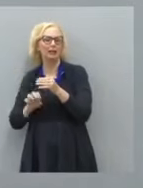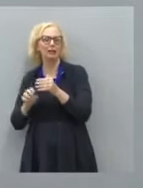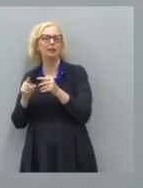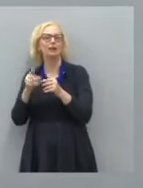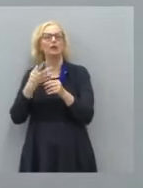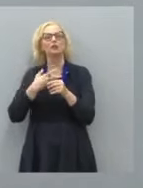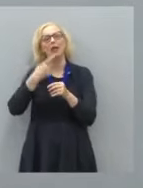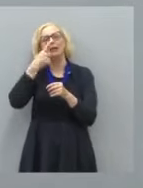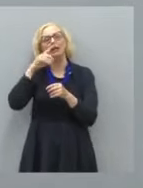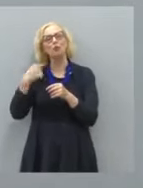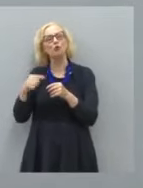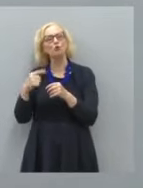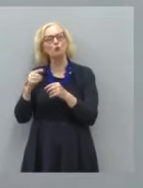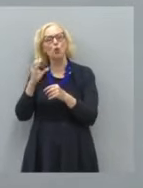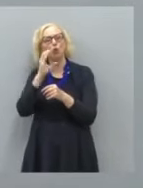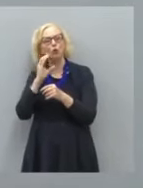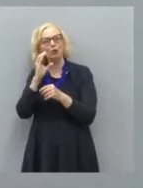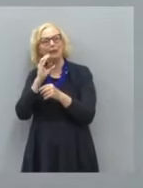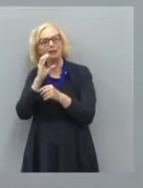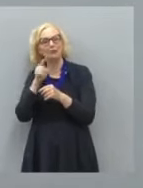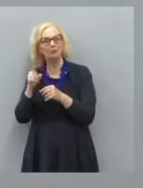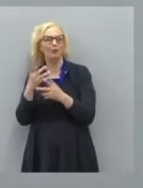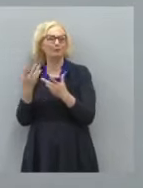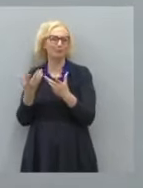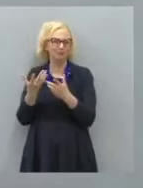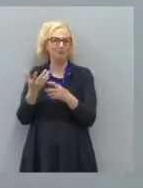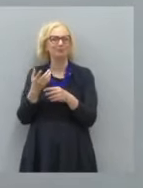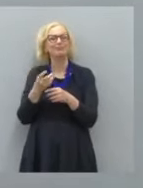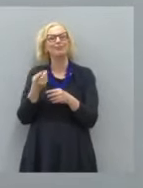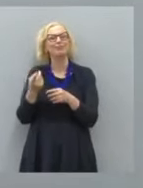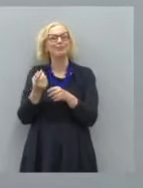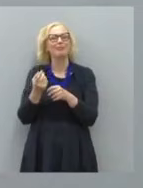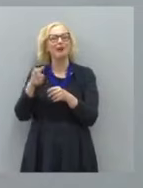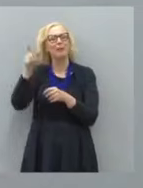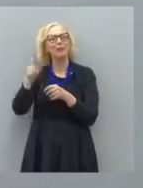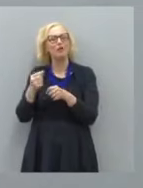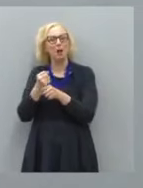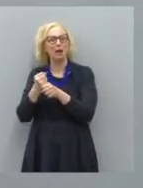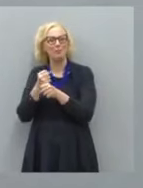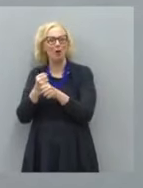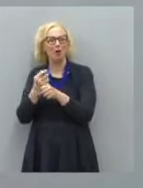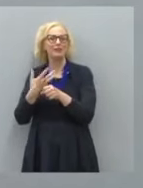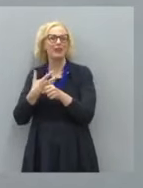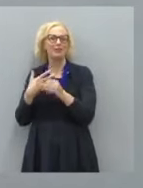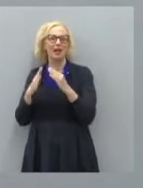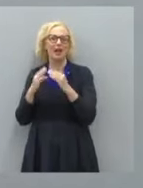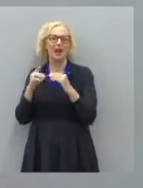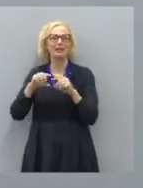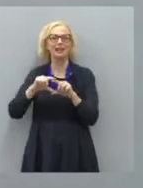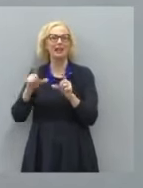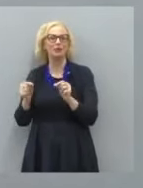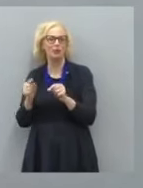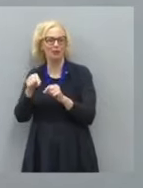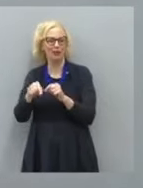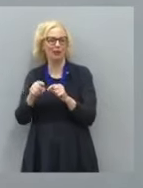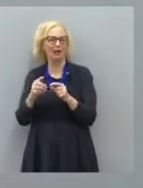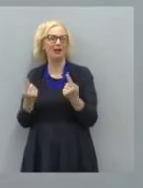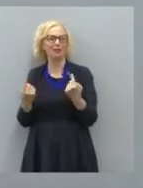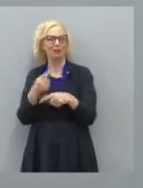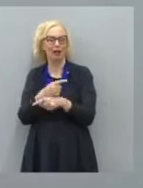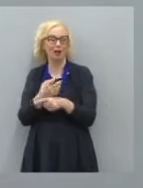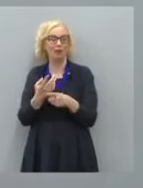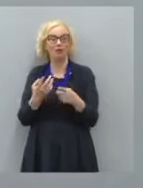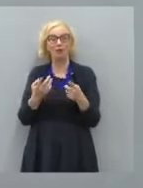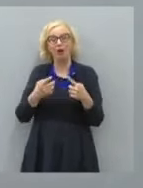che diciamo il piemontese ha la casa in liguria e ligure alla casa in piemonte per noi trentini sarebbe molto più difficile